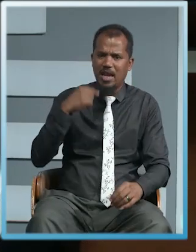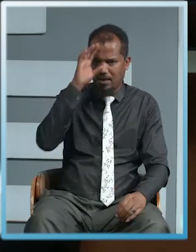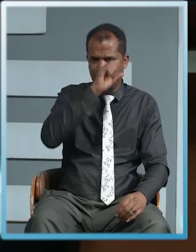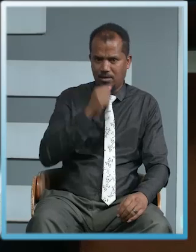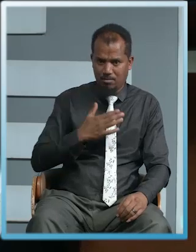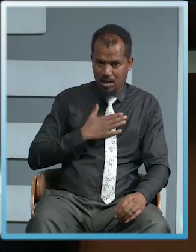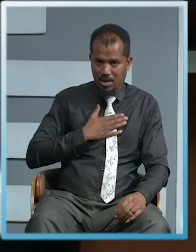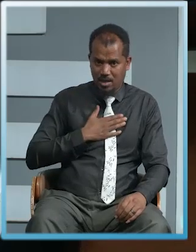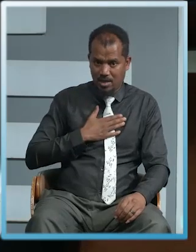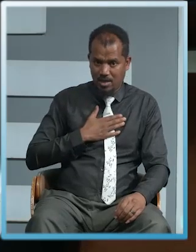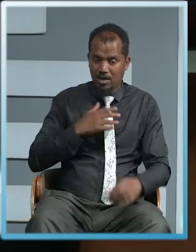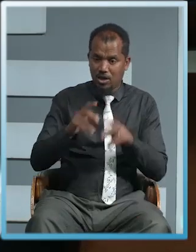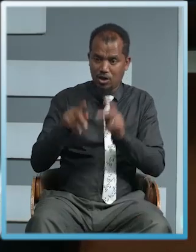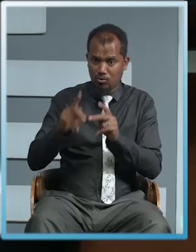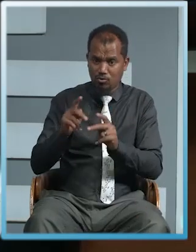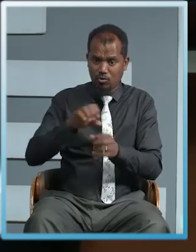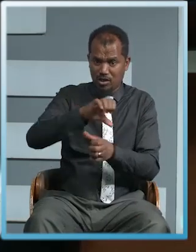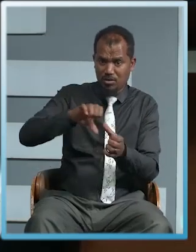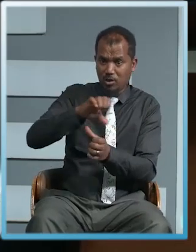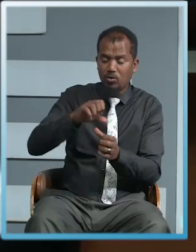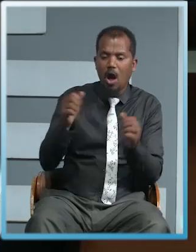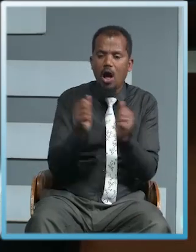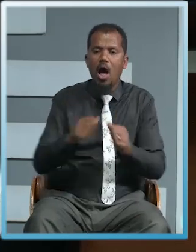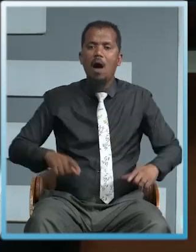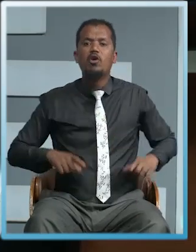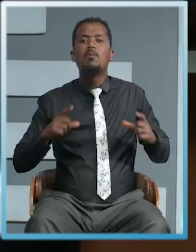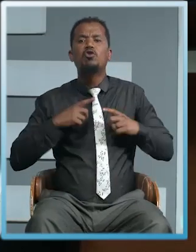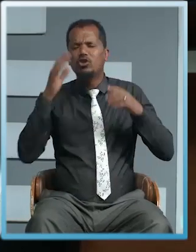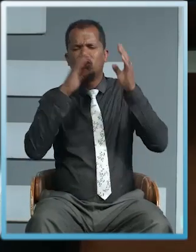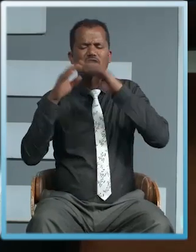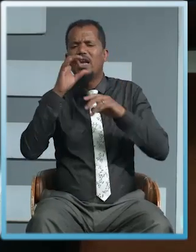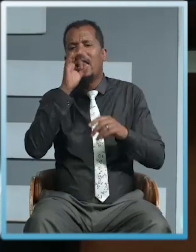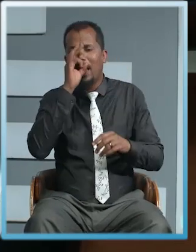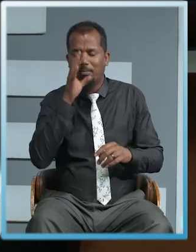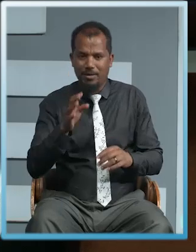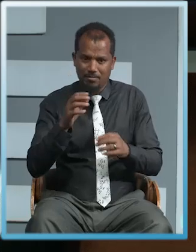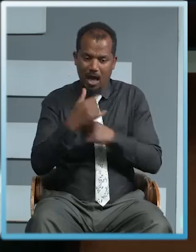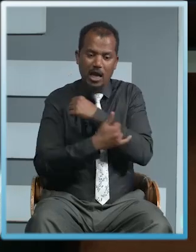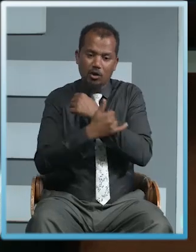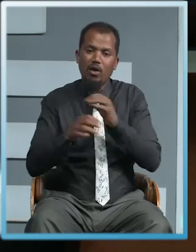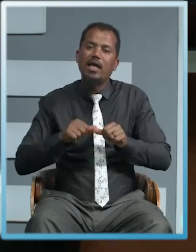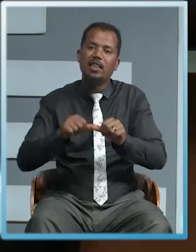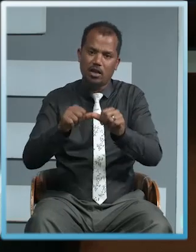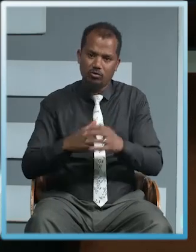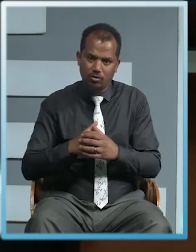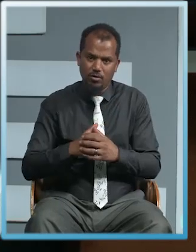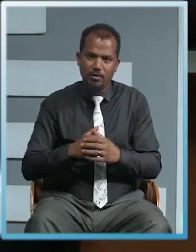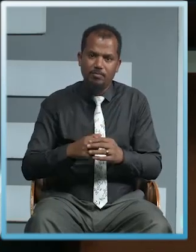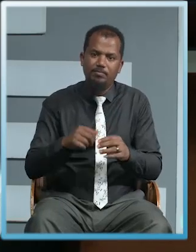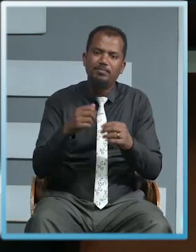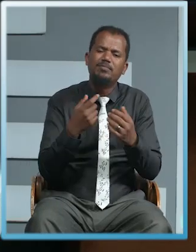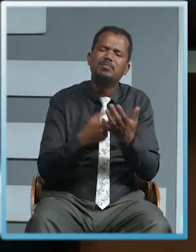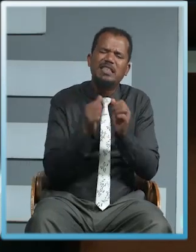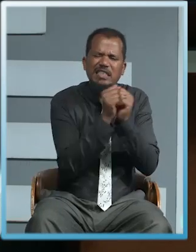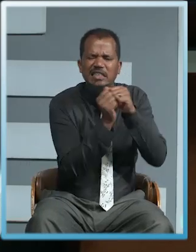በእኔ ግምት ህዝቡ በመካከል እርስ በርሱ አብሮ የመኖር ችግር ስለሌለበት ነው አገሪቱ የቀጠለችው። ታዲያ ፍትጊያው